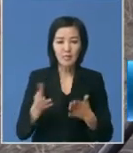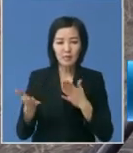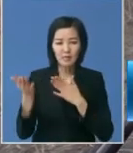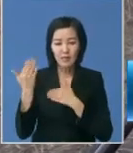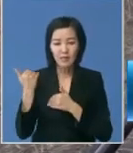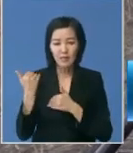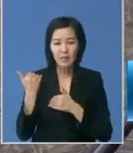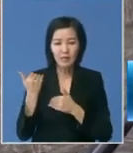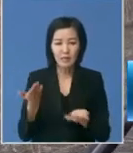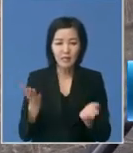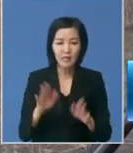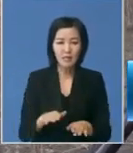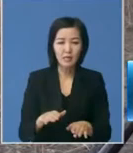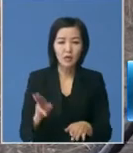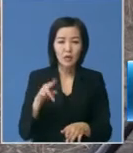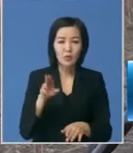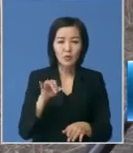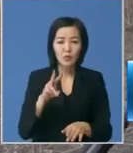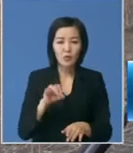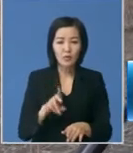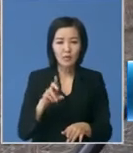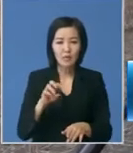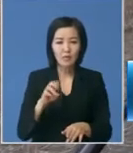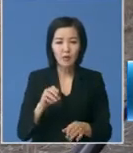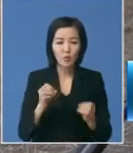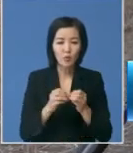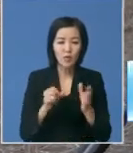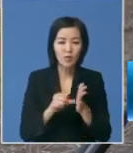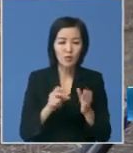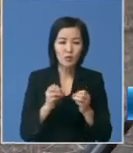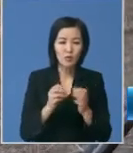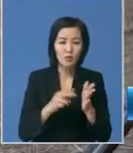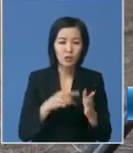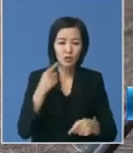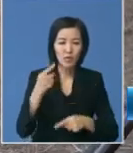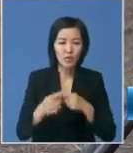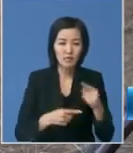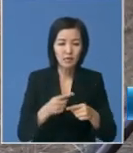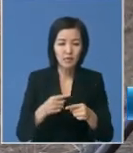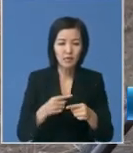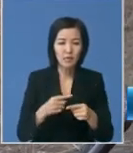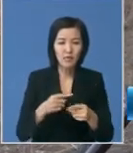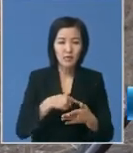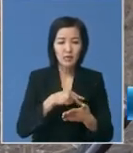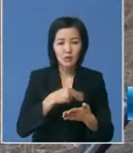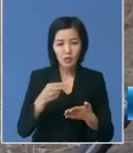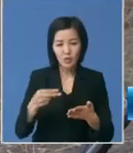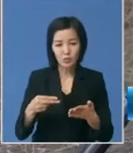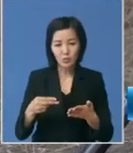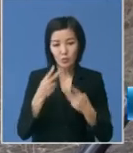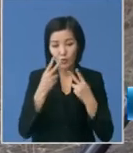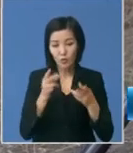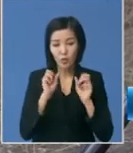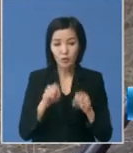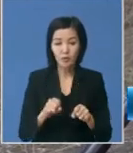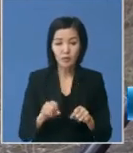осы соңғы Дулат Албан үйсін 16-17 ғасырға дейінгі ұласатын таңбалардың белгісін біле отырық. Бұл тарихтан сыр шертетін